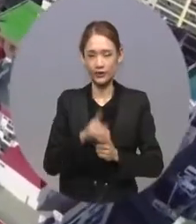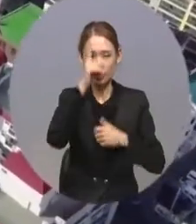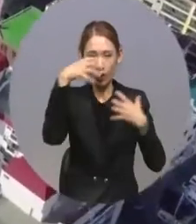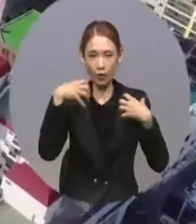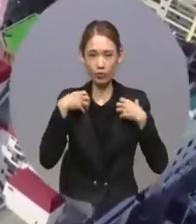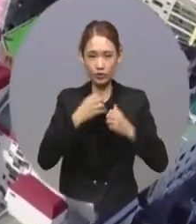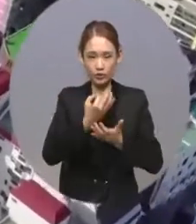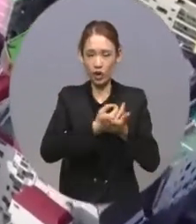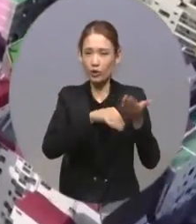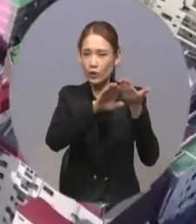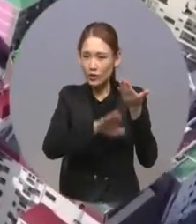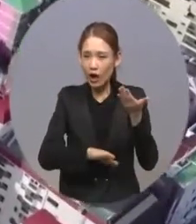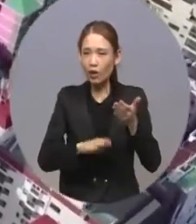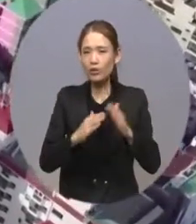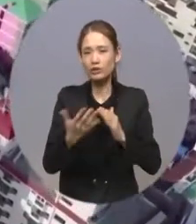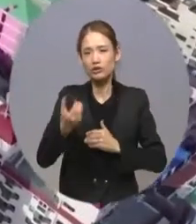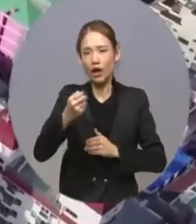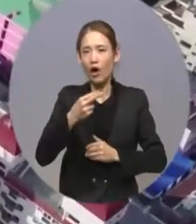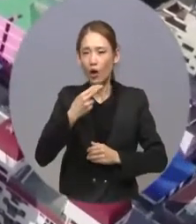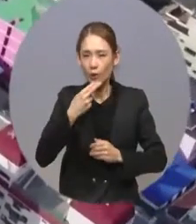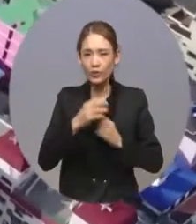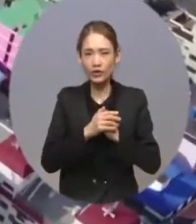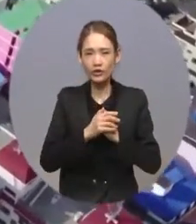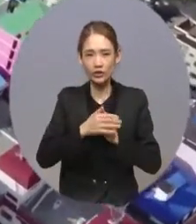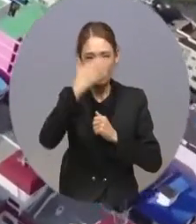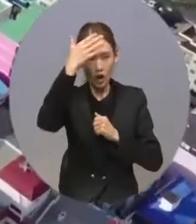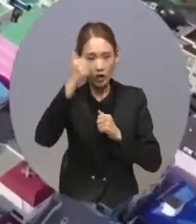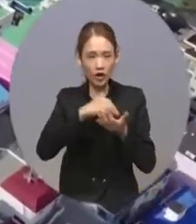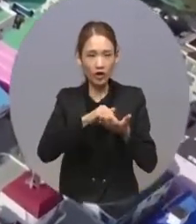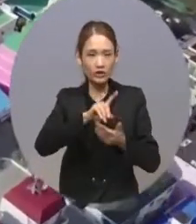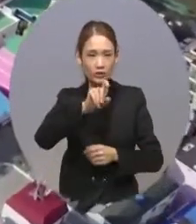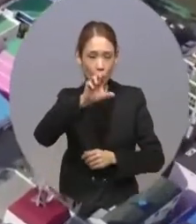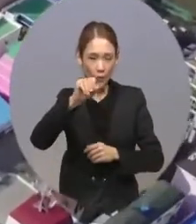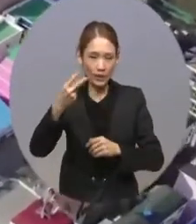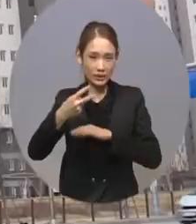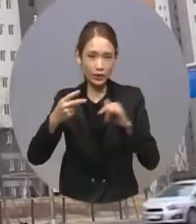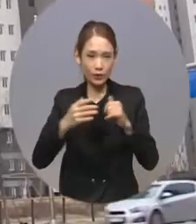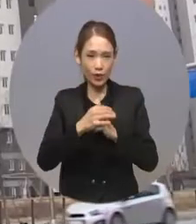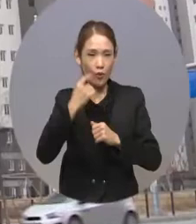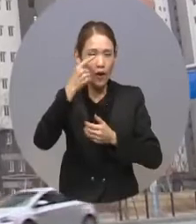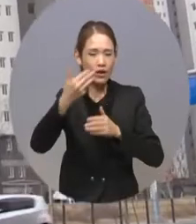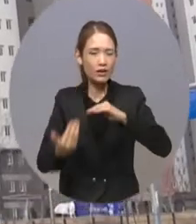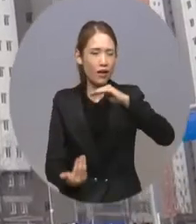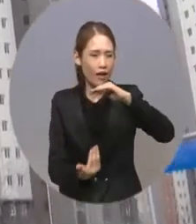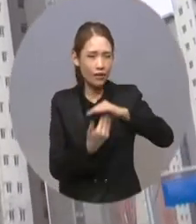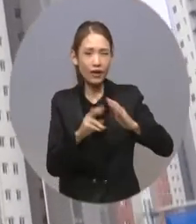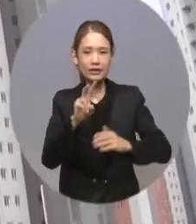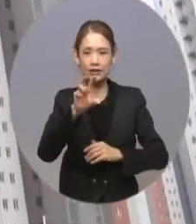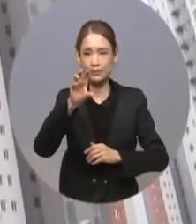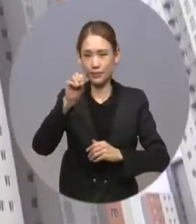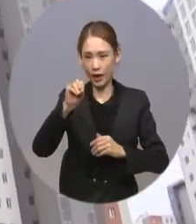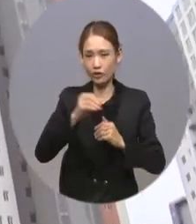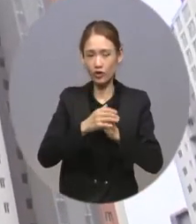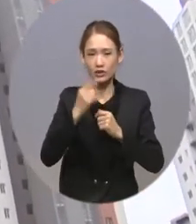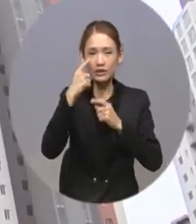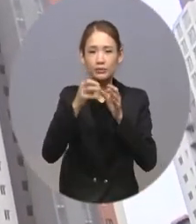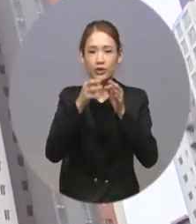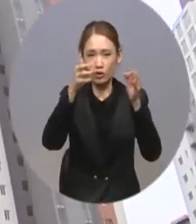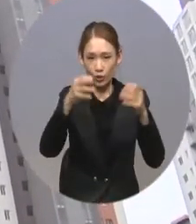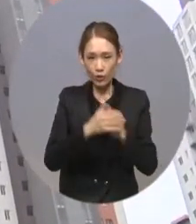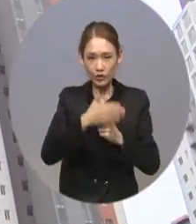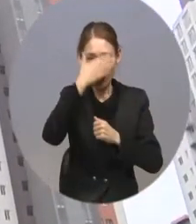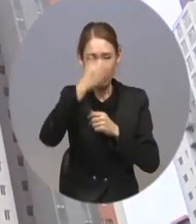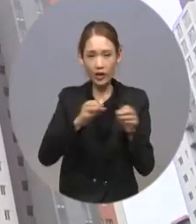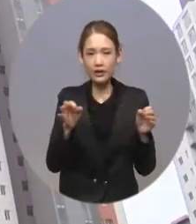정부가 저소득 무주택 청년 15만 2천여 명에게 월 최대 20만 원의 월세를 12월간 지원하는 청년